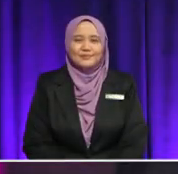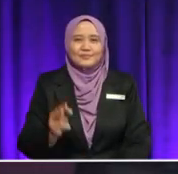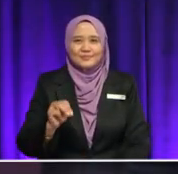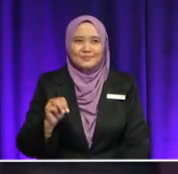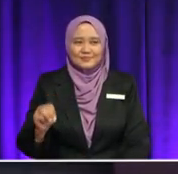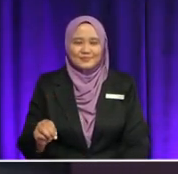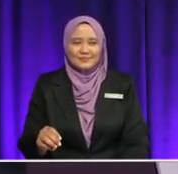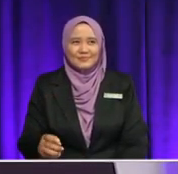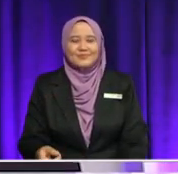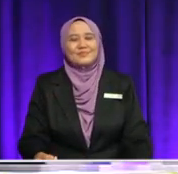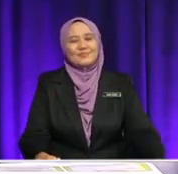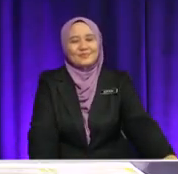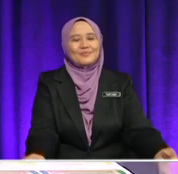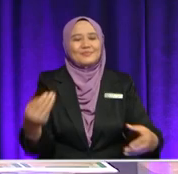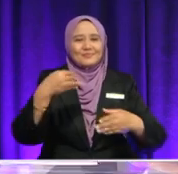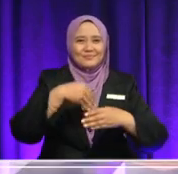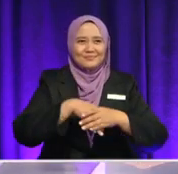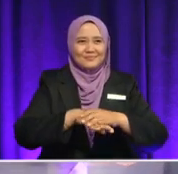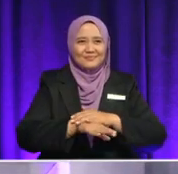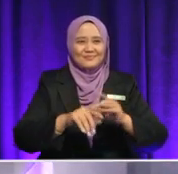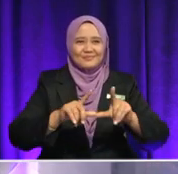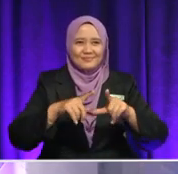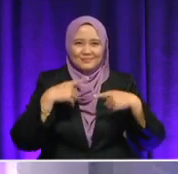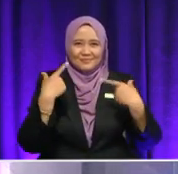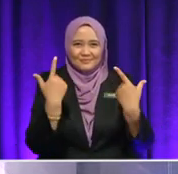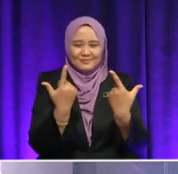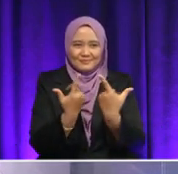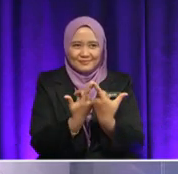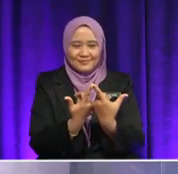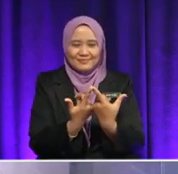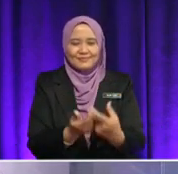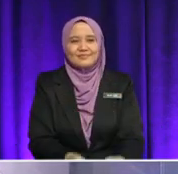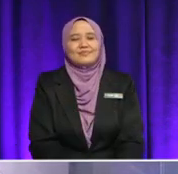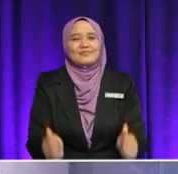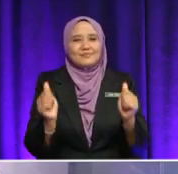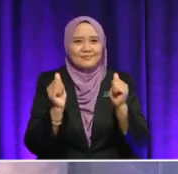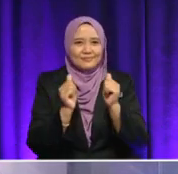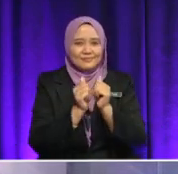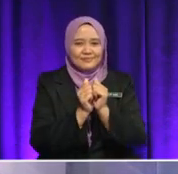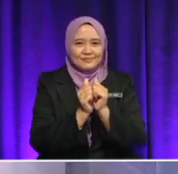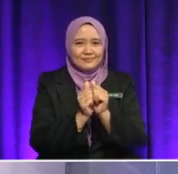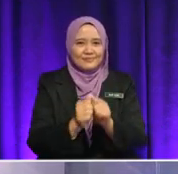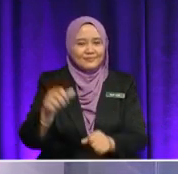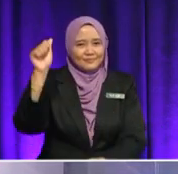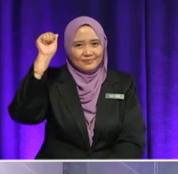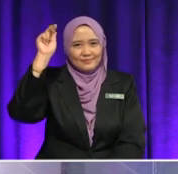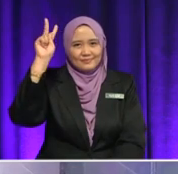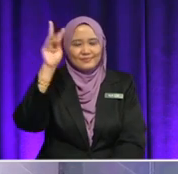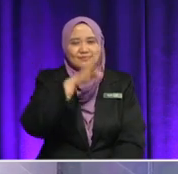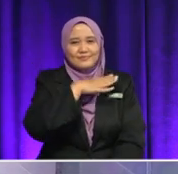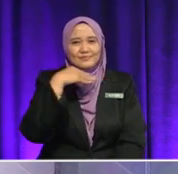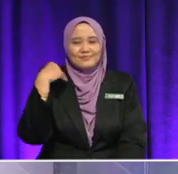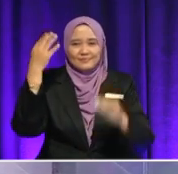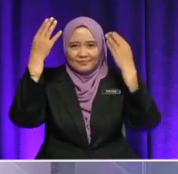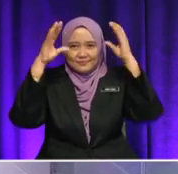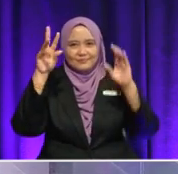masuk ke kelas karena kita telah pun kembali dalam saya Akbar Nazi dan juga guru kita Cikgu